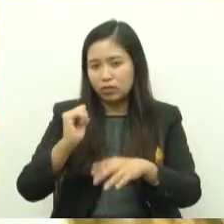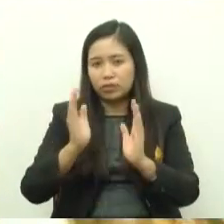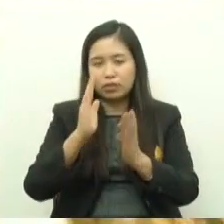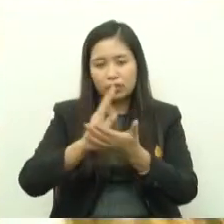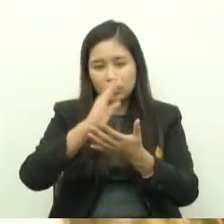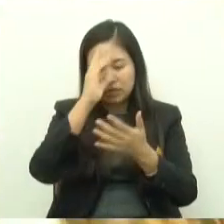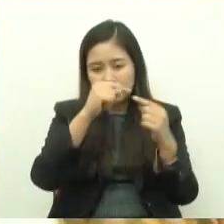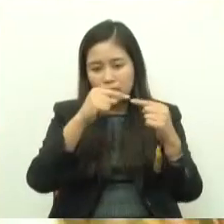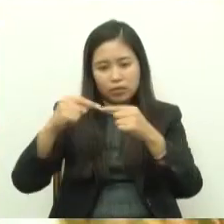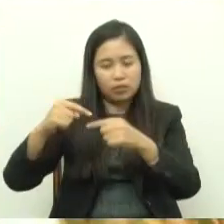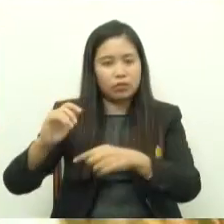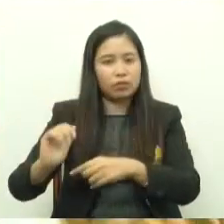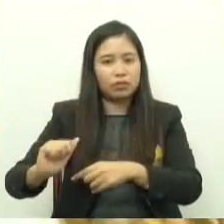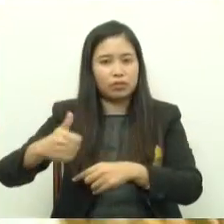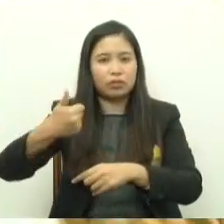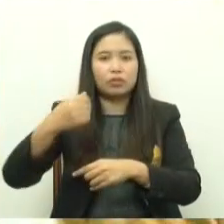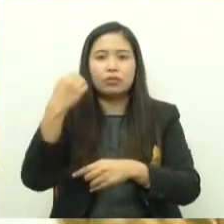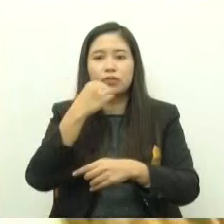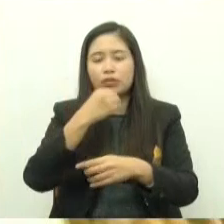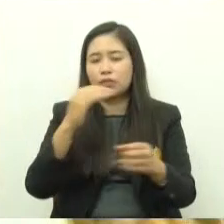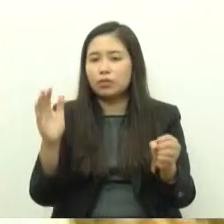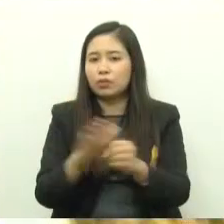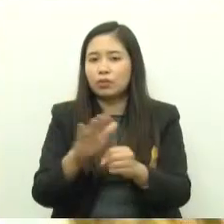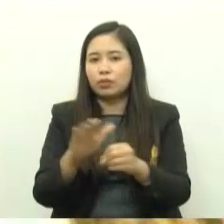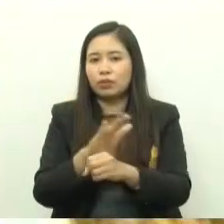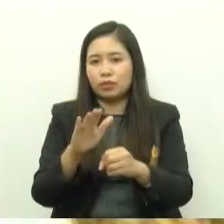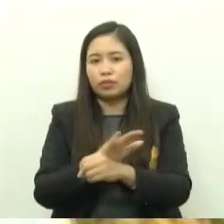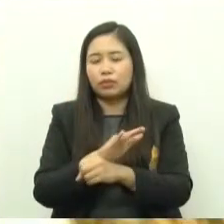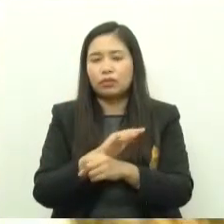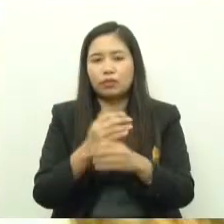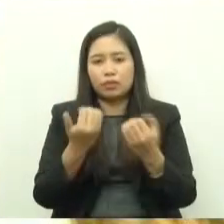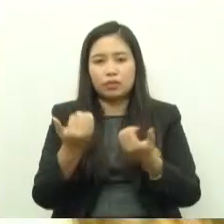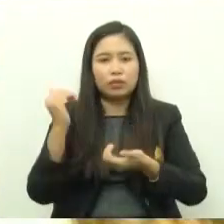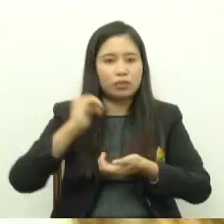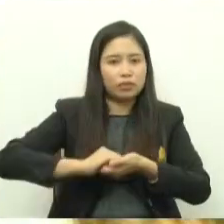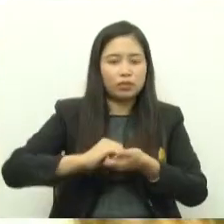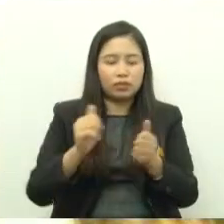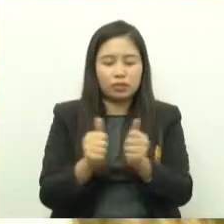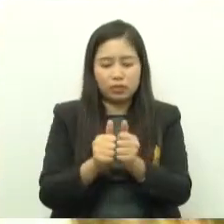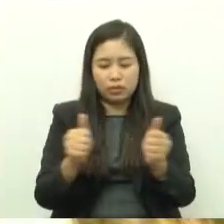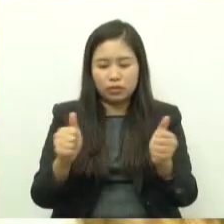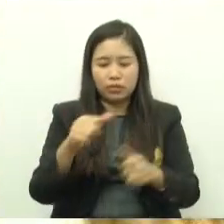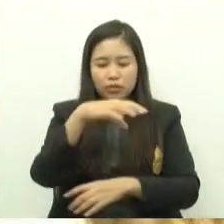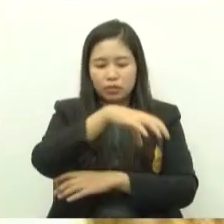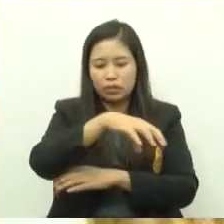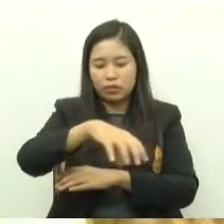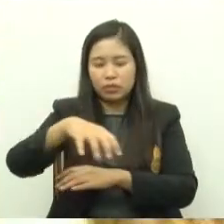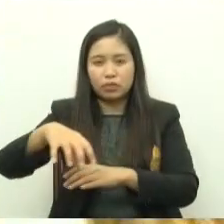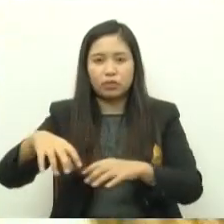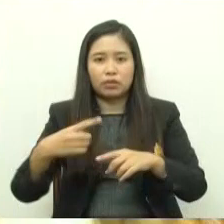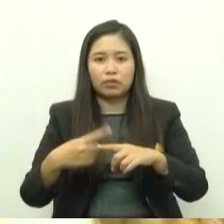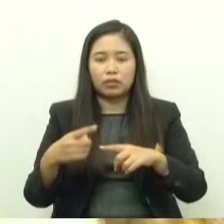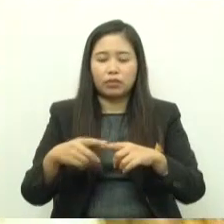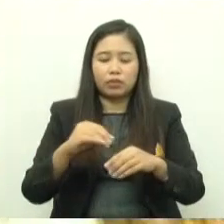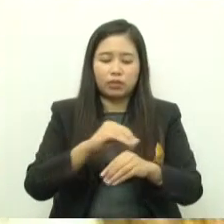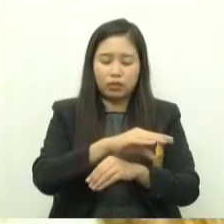เลิศนะคะในทุกๆด้านก็ได้รับความร่วมมือเป็นอย่างดีกับหน่วยงานในในพื้นที่อนะคะที่